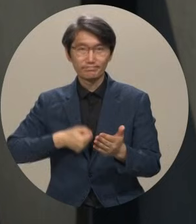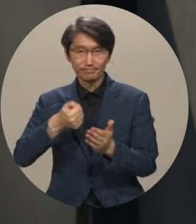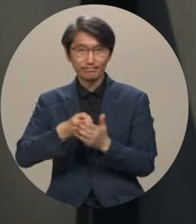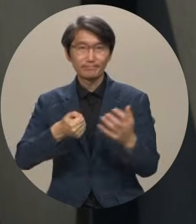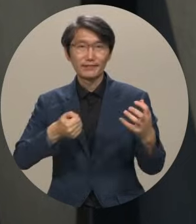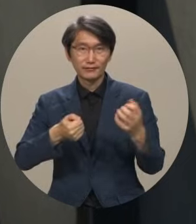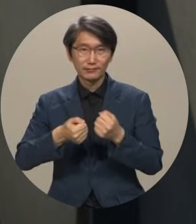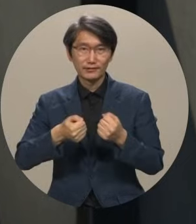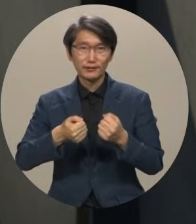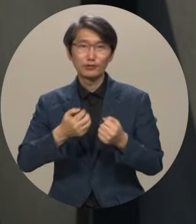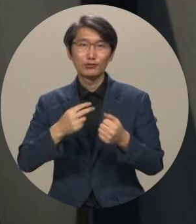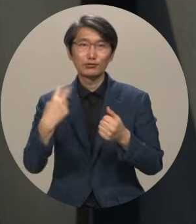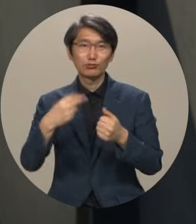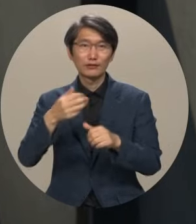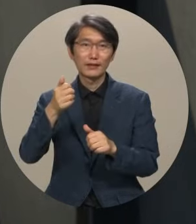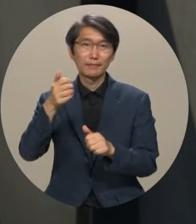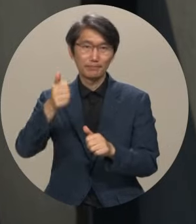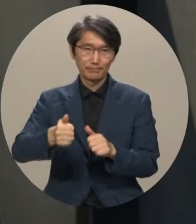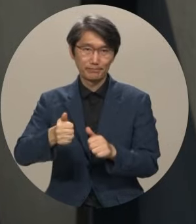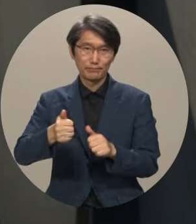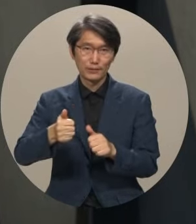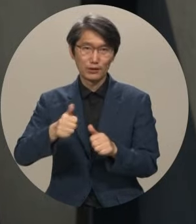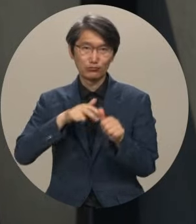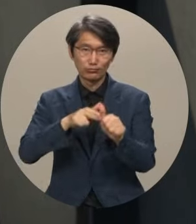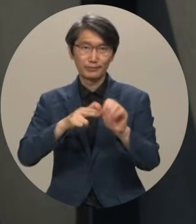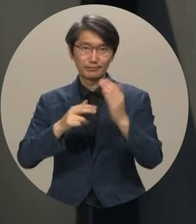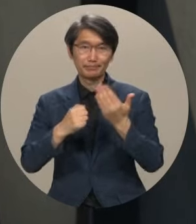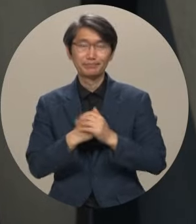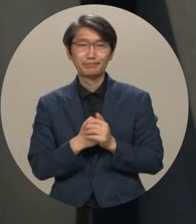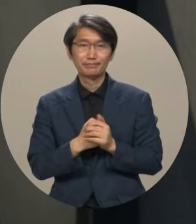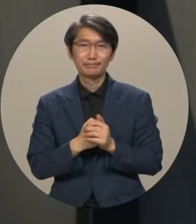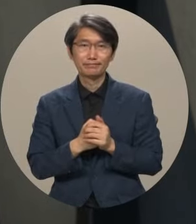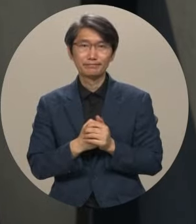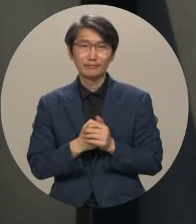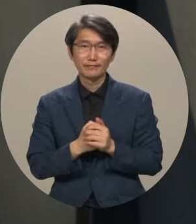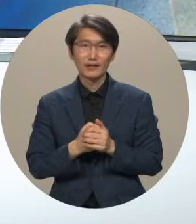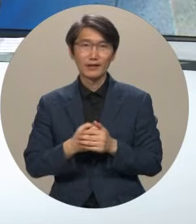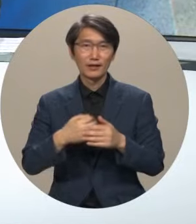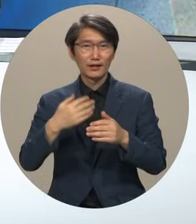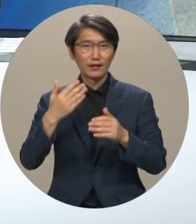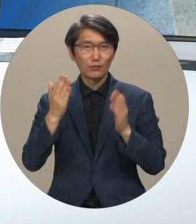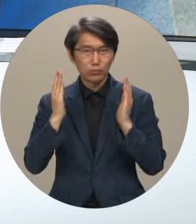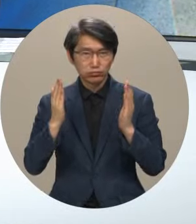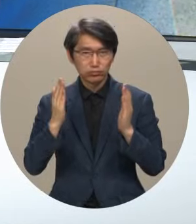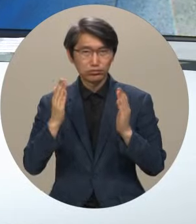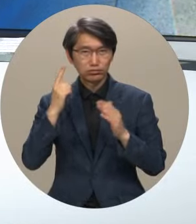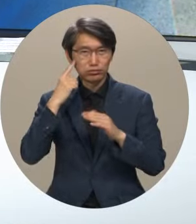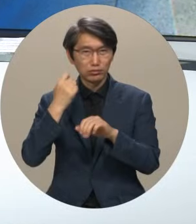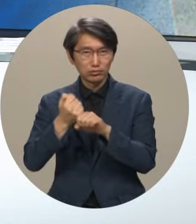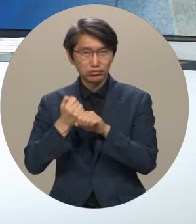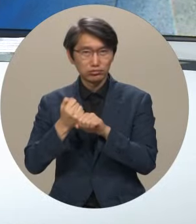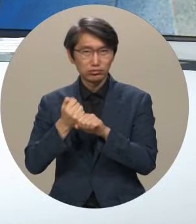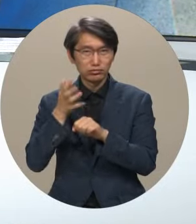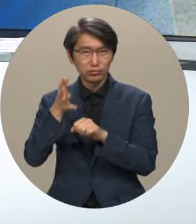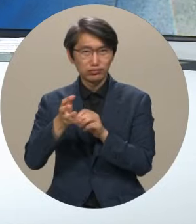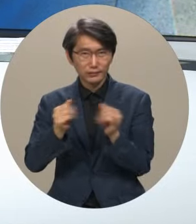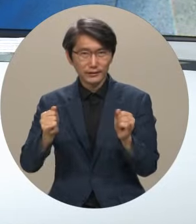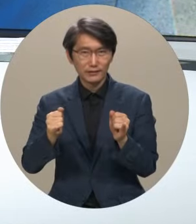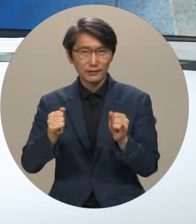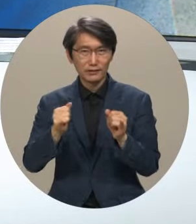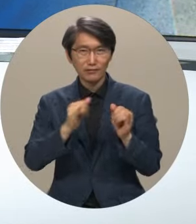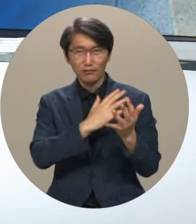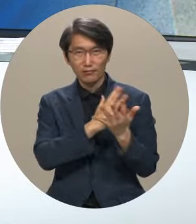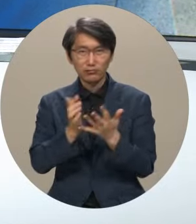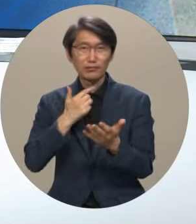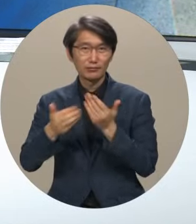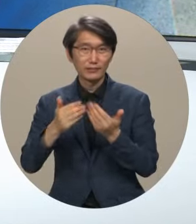제가 이번 서울 교육감 후보로 출마를 했습니다. 네, 학자로서 교육자로서 또 다양한 사회 분야에서 일해오셨던